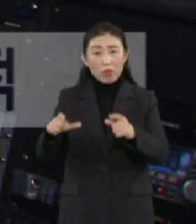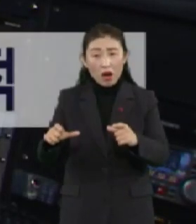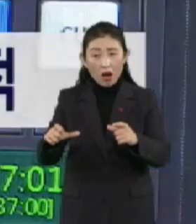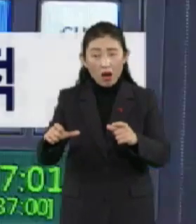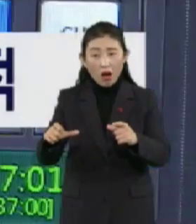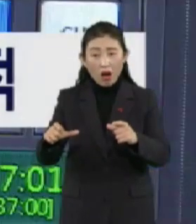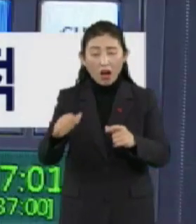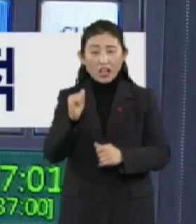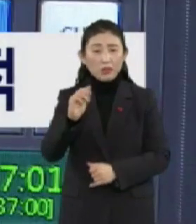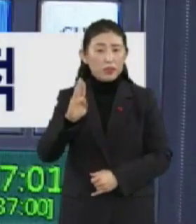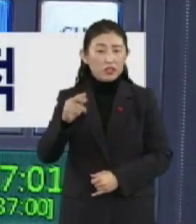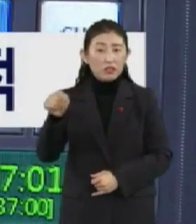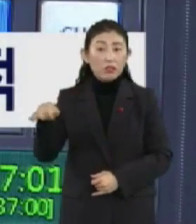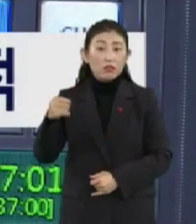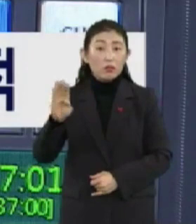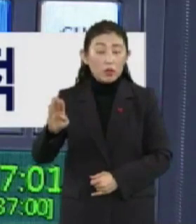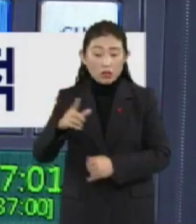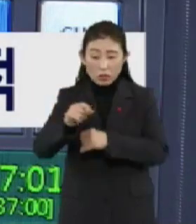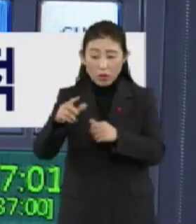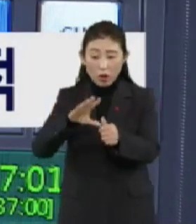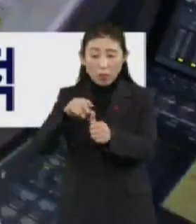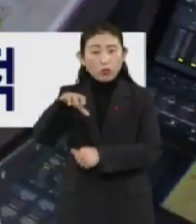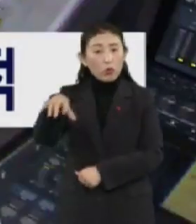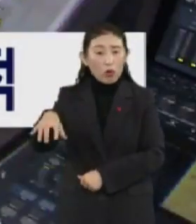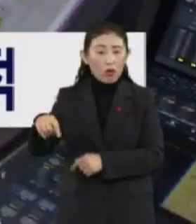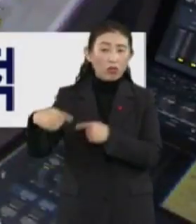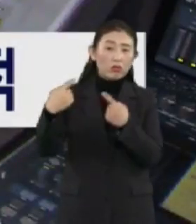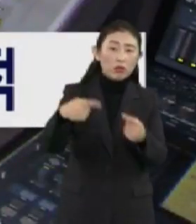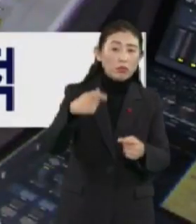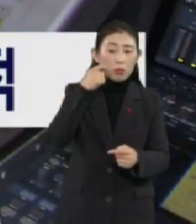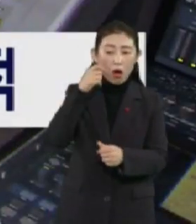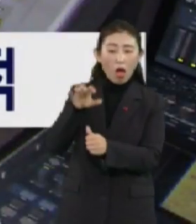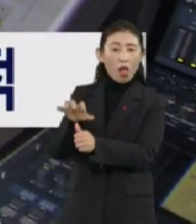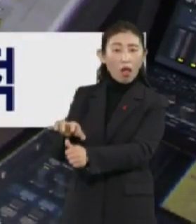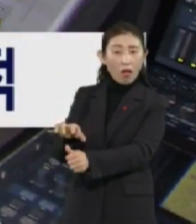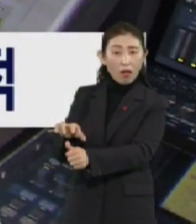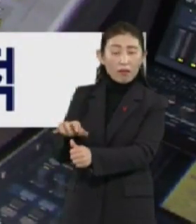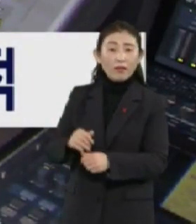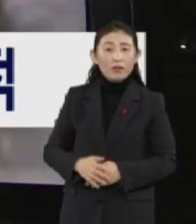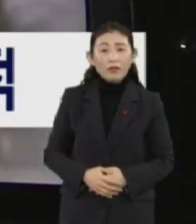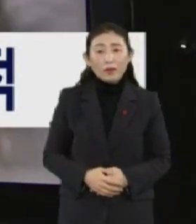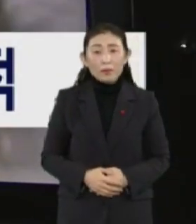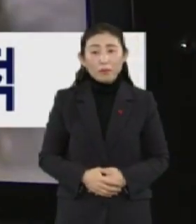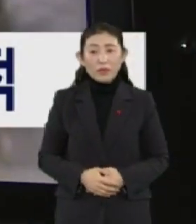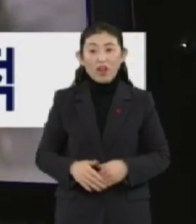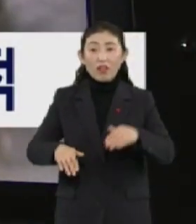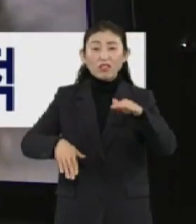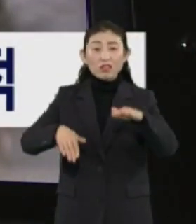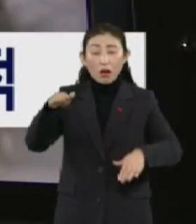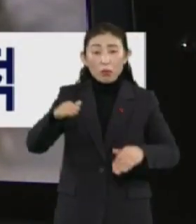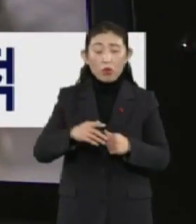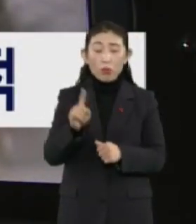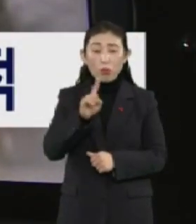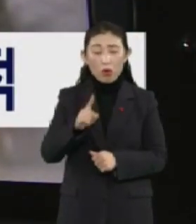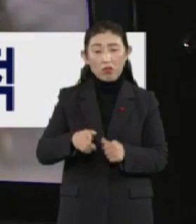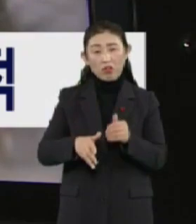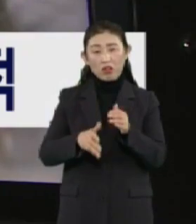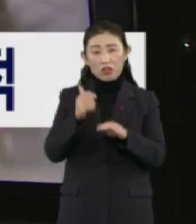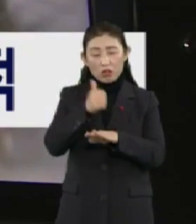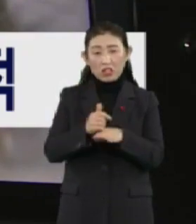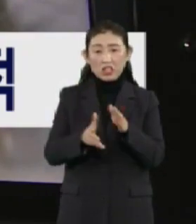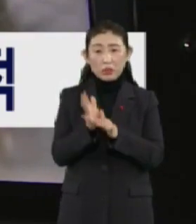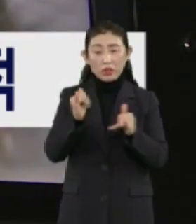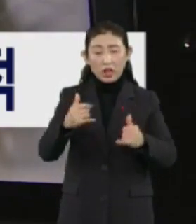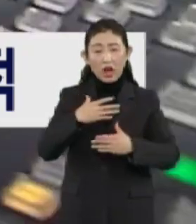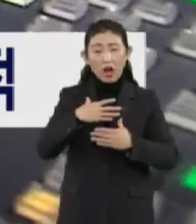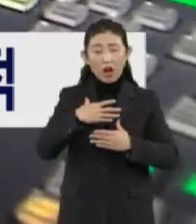한 축인 SBS와 TJB 등 지역 민영 방송사들은 법정 토론회에서 배제되면서 시청자들의 알 권리 침해와